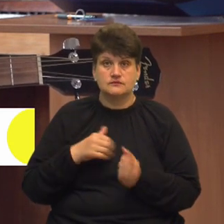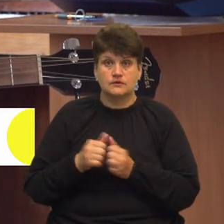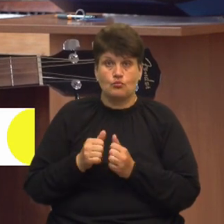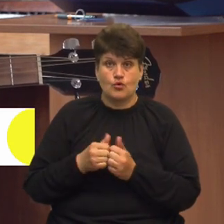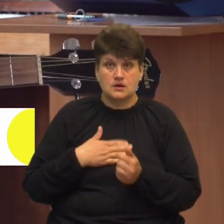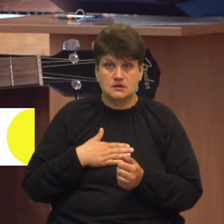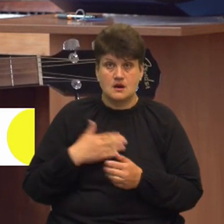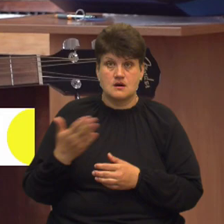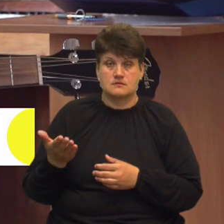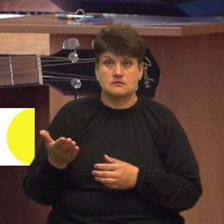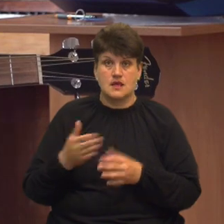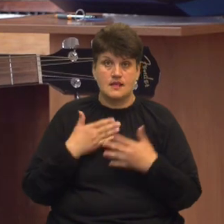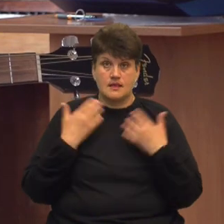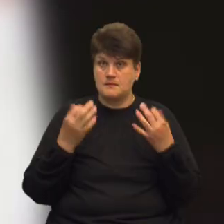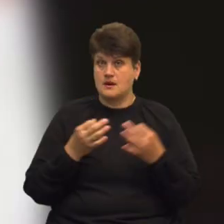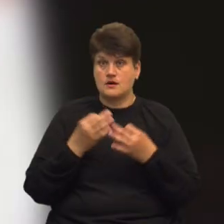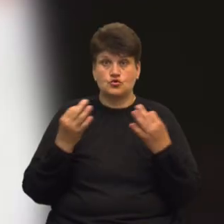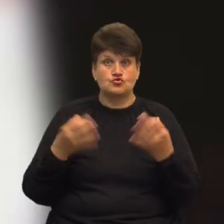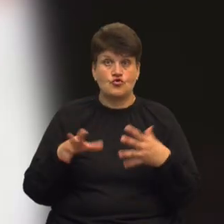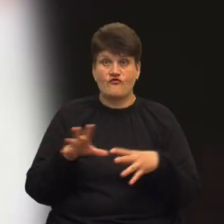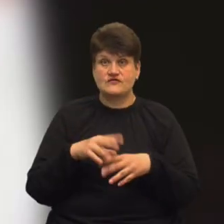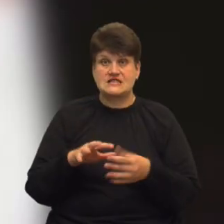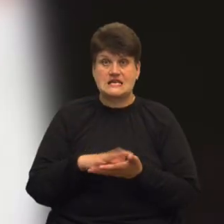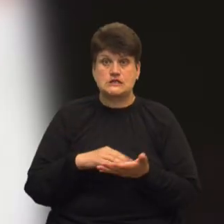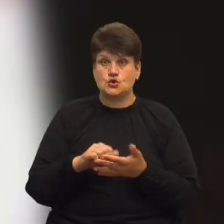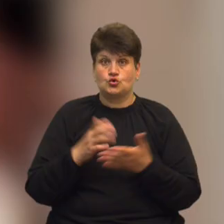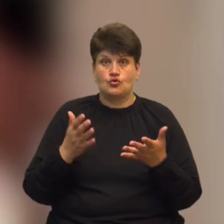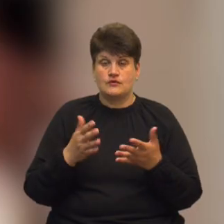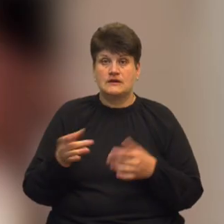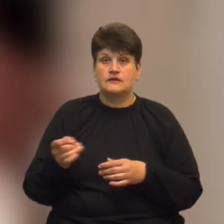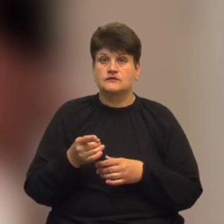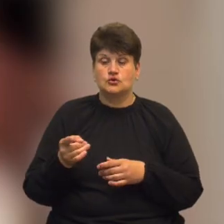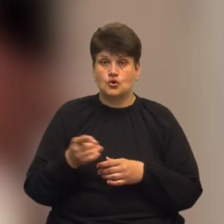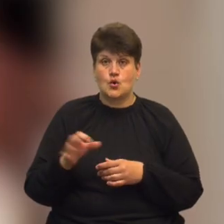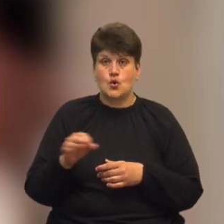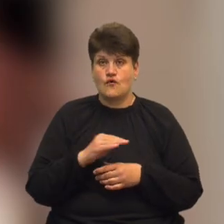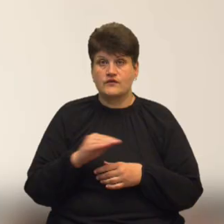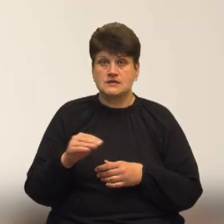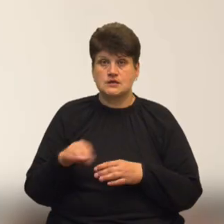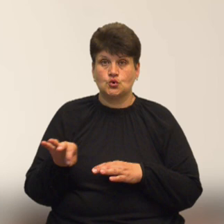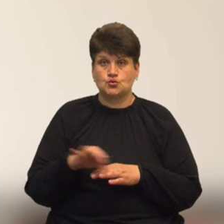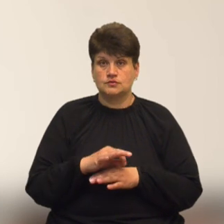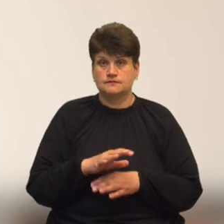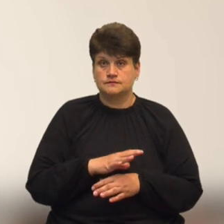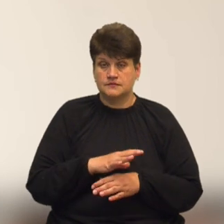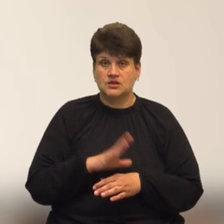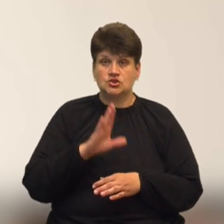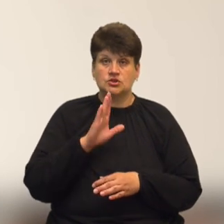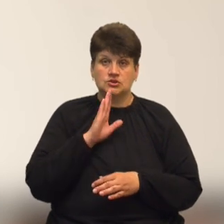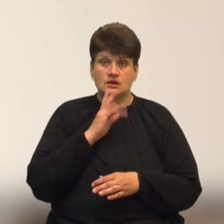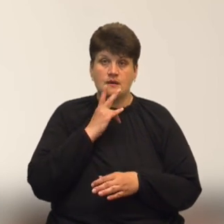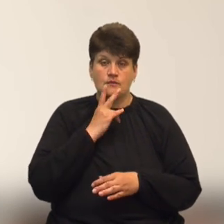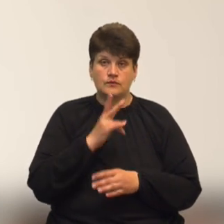Соледаром. Нема нічого, все зруйноване. У Тернополі Вікторія та Сергій офіційно одружилися. Жінка показує світлини